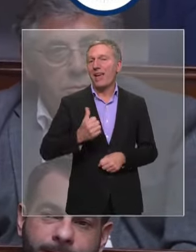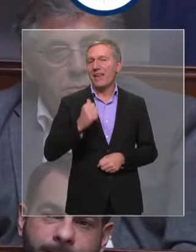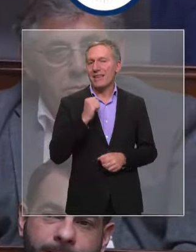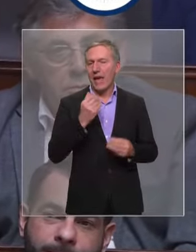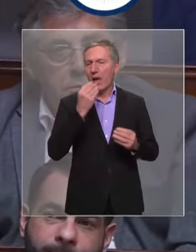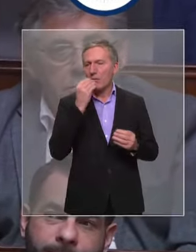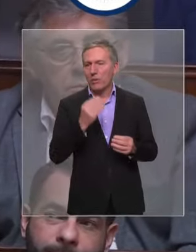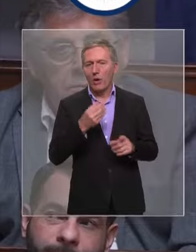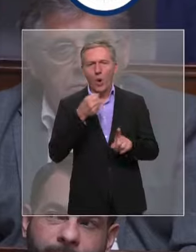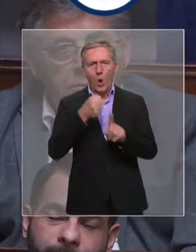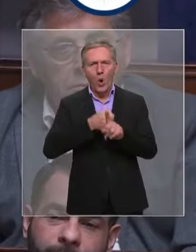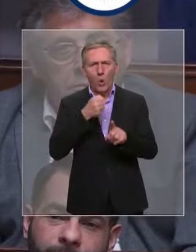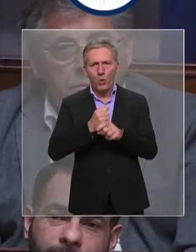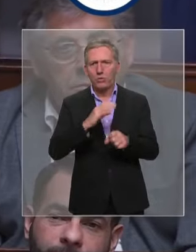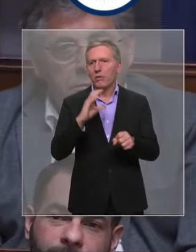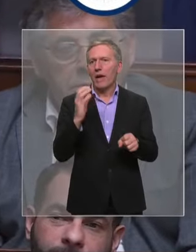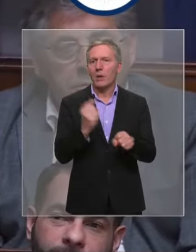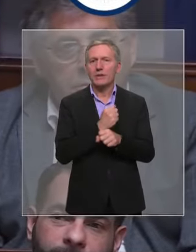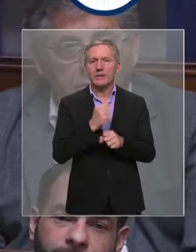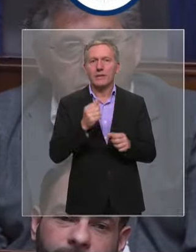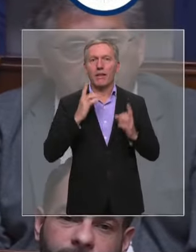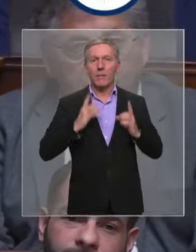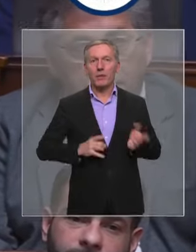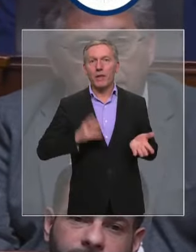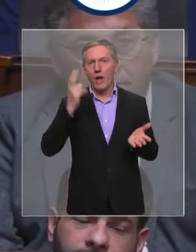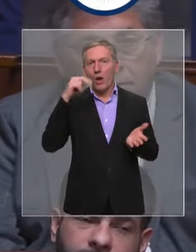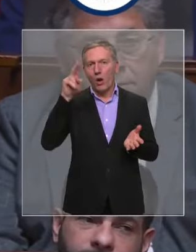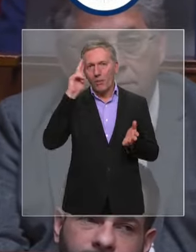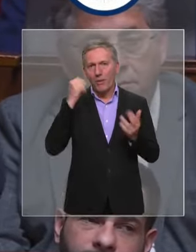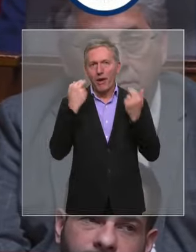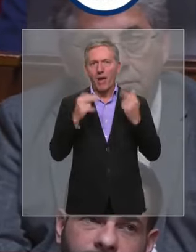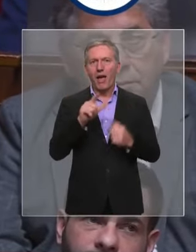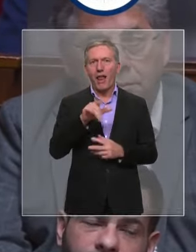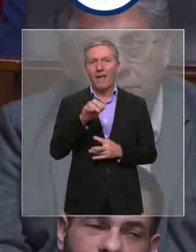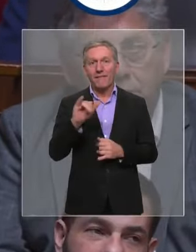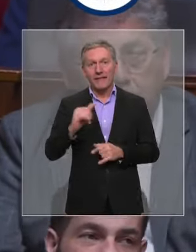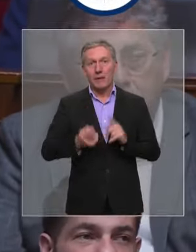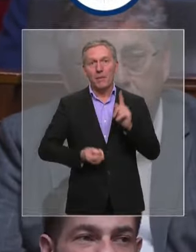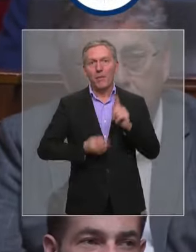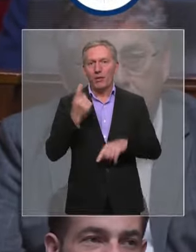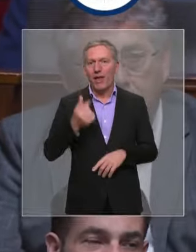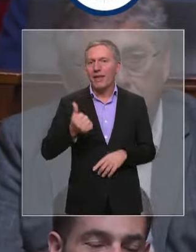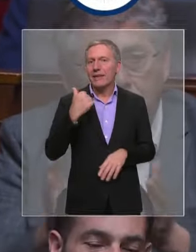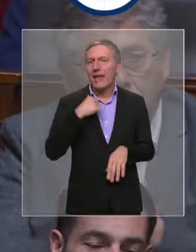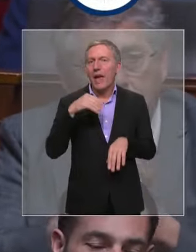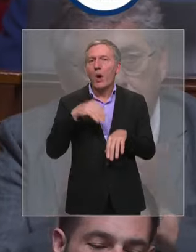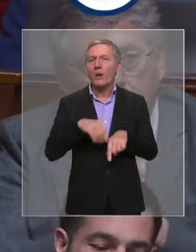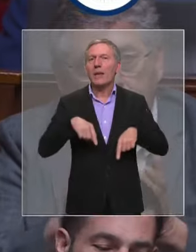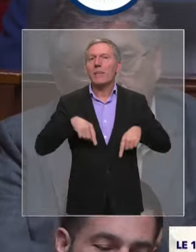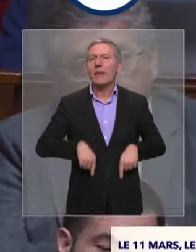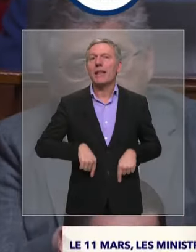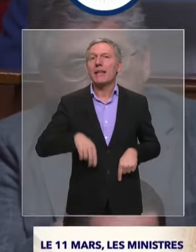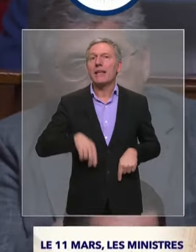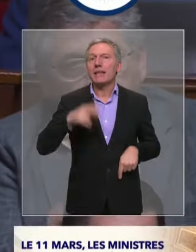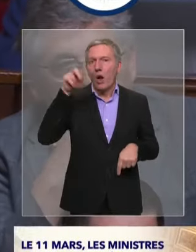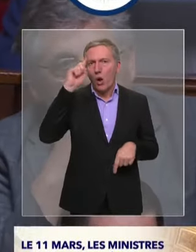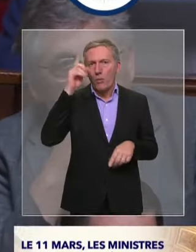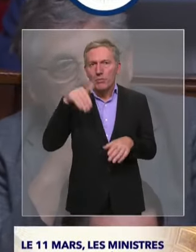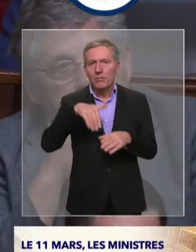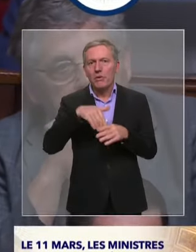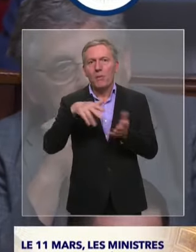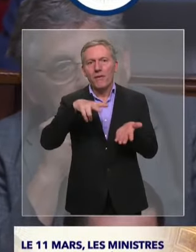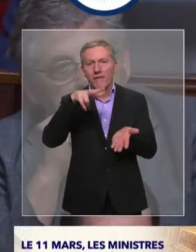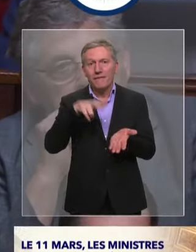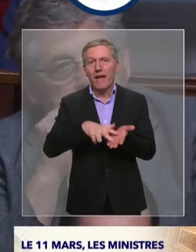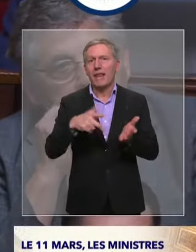La lutte paye. Avoir des eurodéputés insoumis, ça compte. Hier, le Conseil des ministres européens du travail a validé